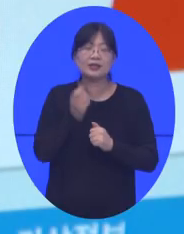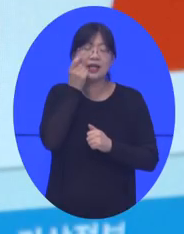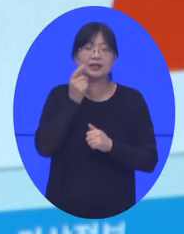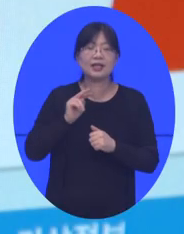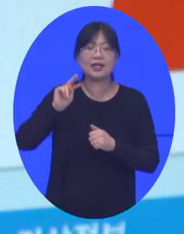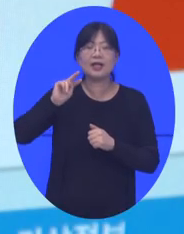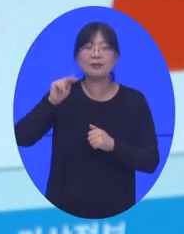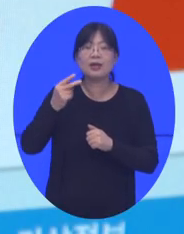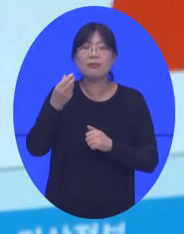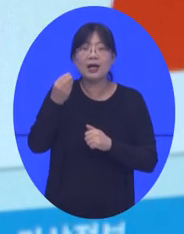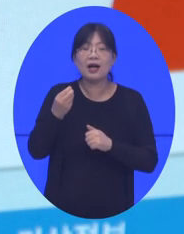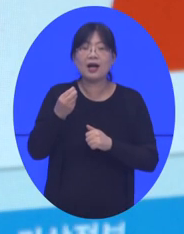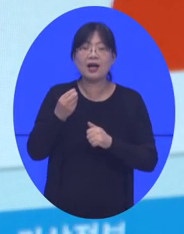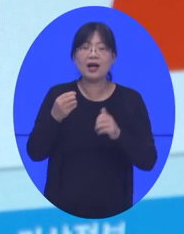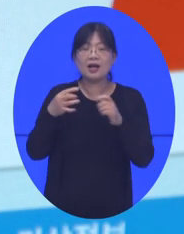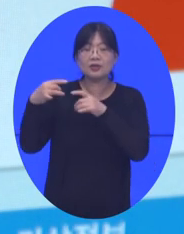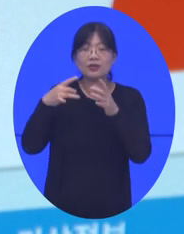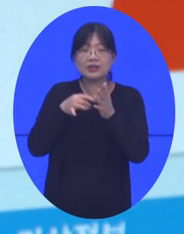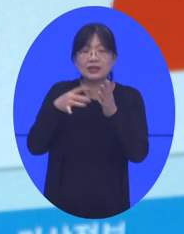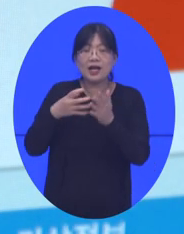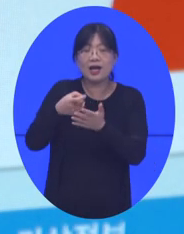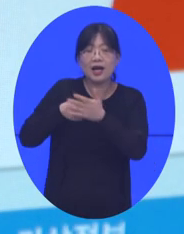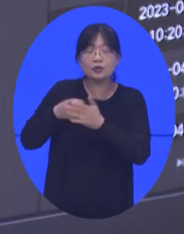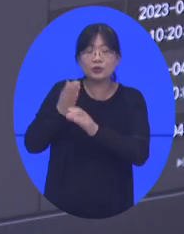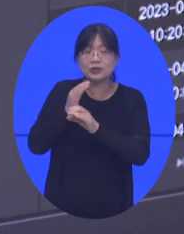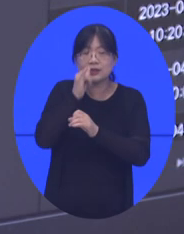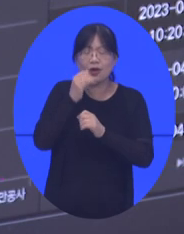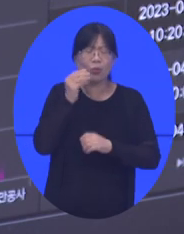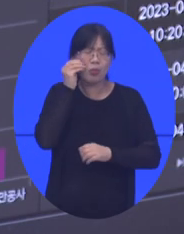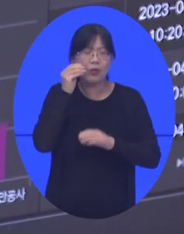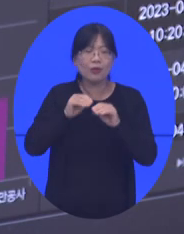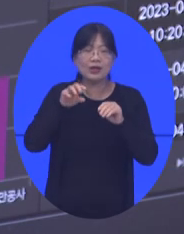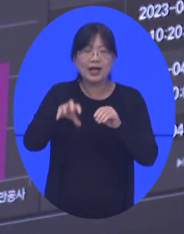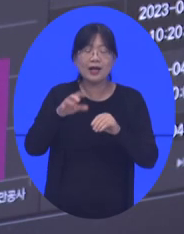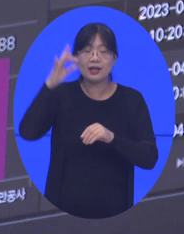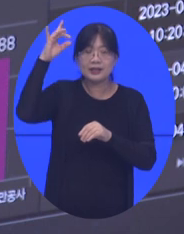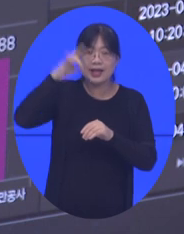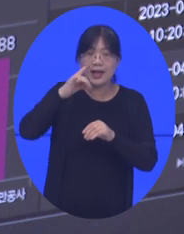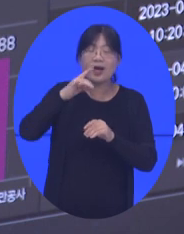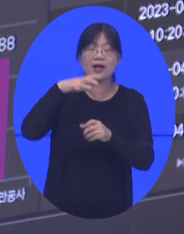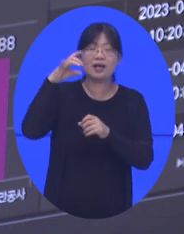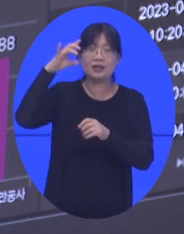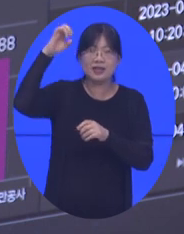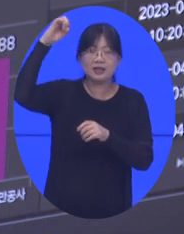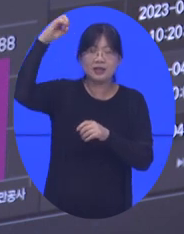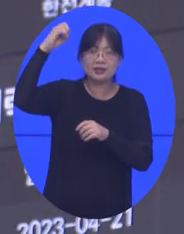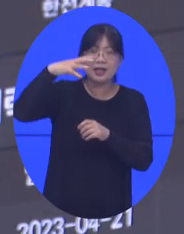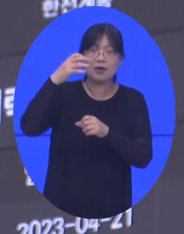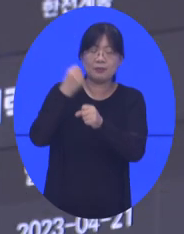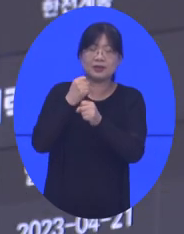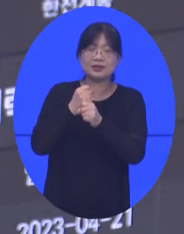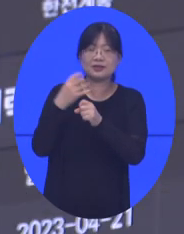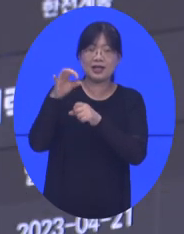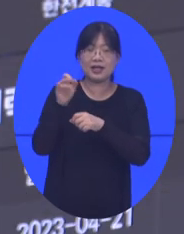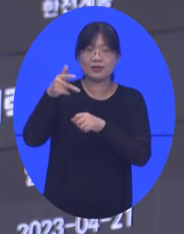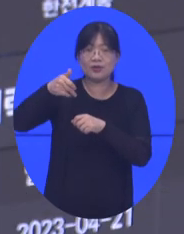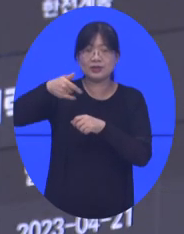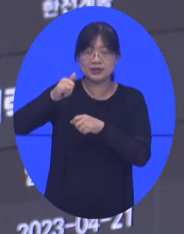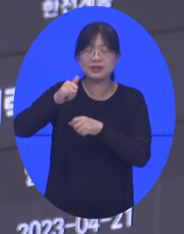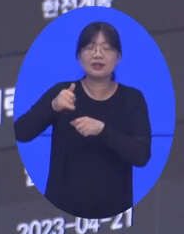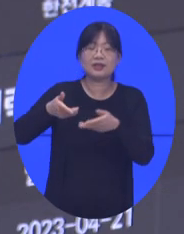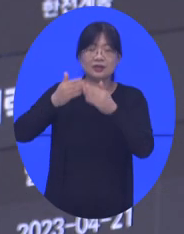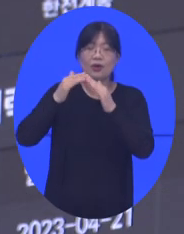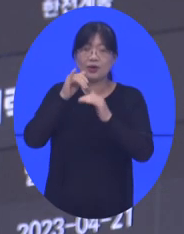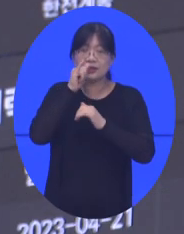전기세를 아끼고 있습니다. 유휴부지에 태양광 발전소를 추가로 설치해 오는 2025년까지 대체율을